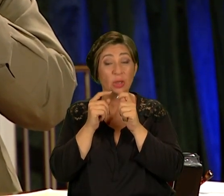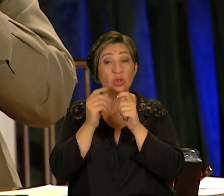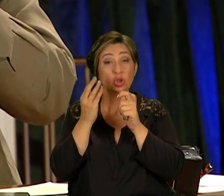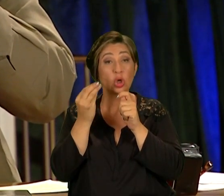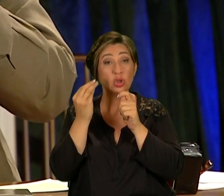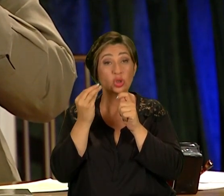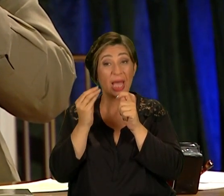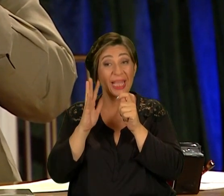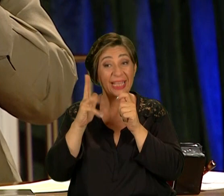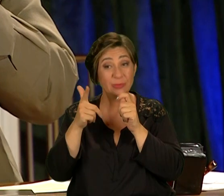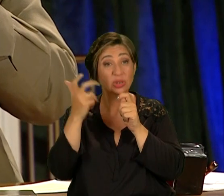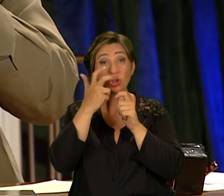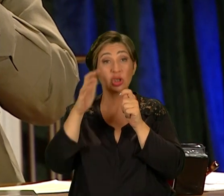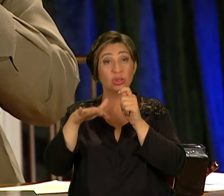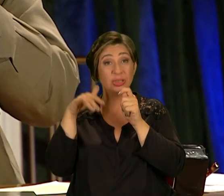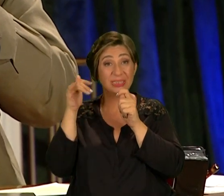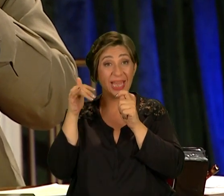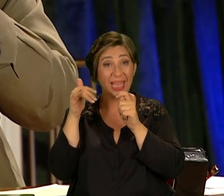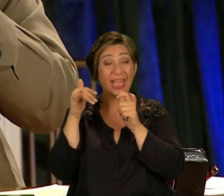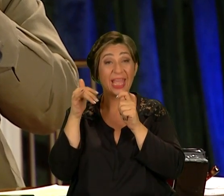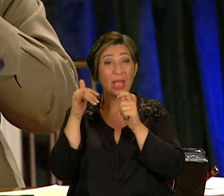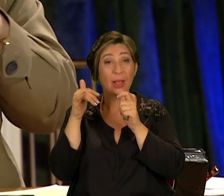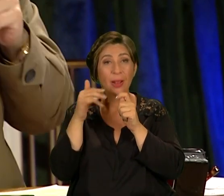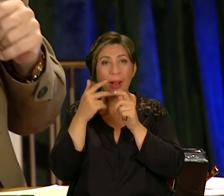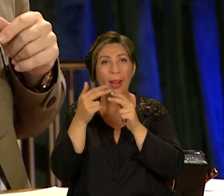çok güzel geçmiş konser.